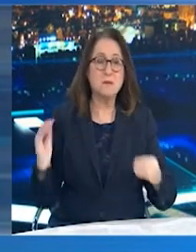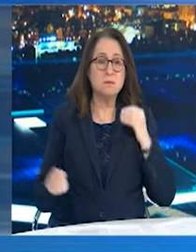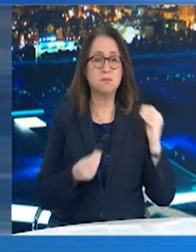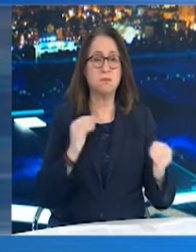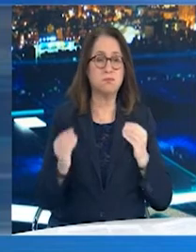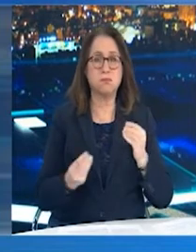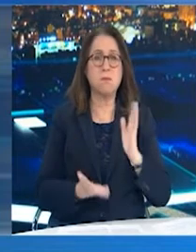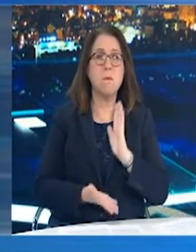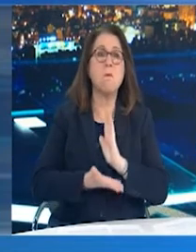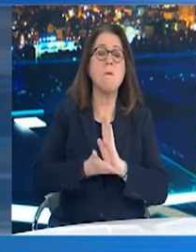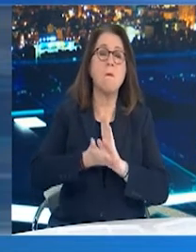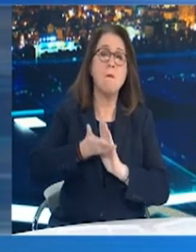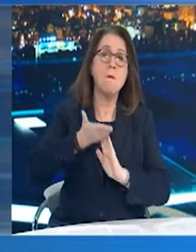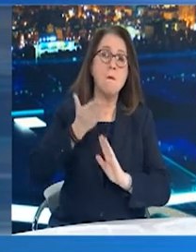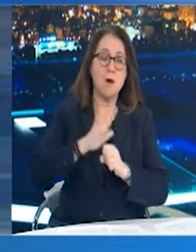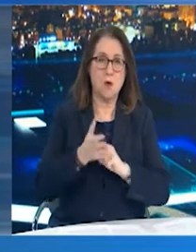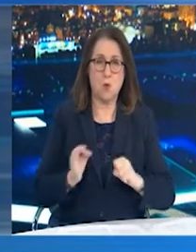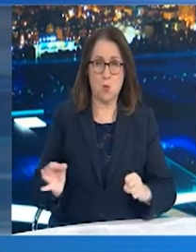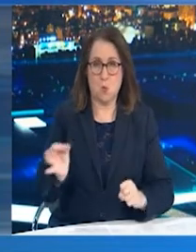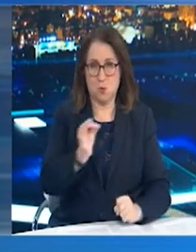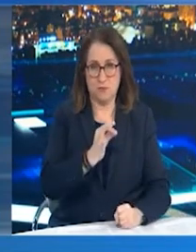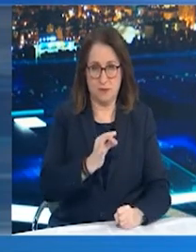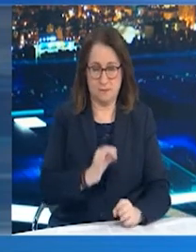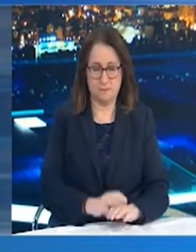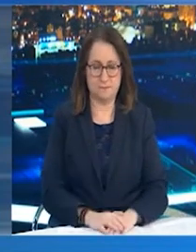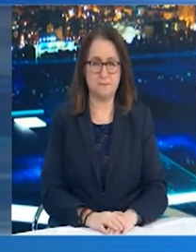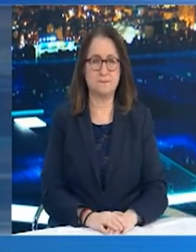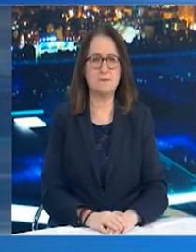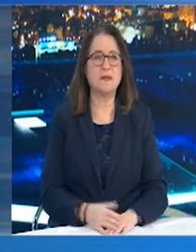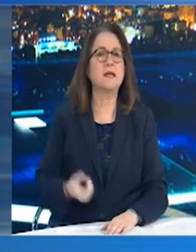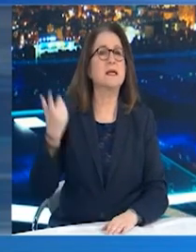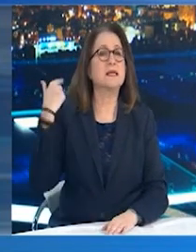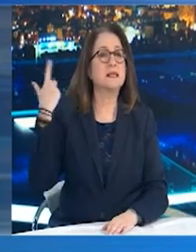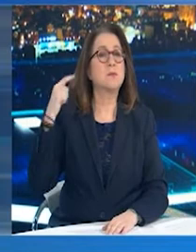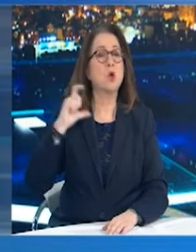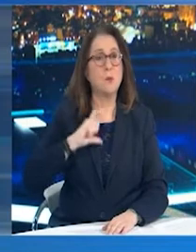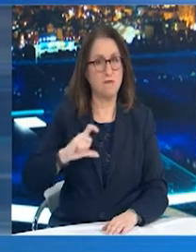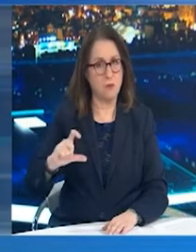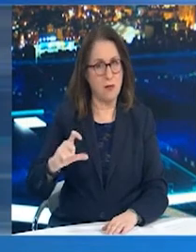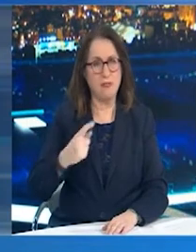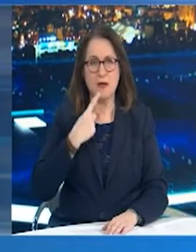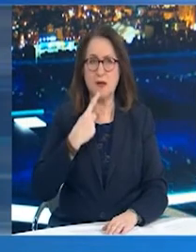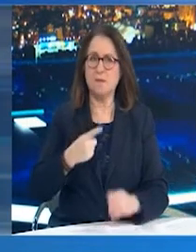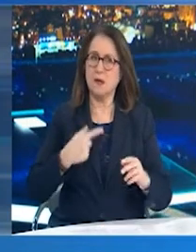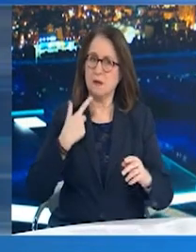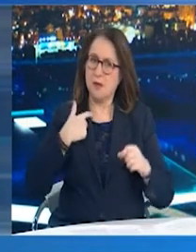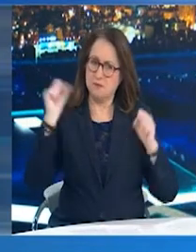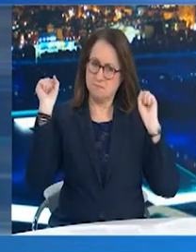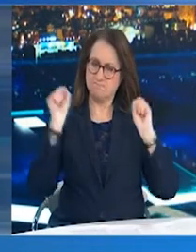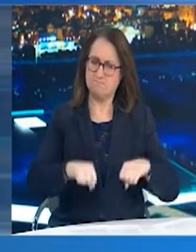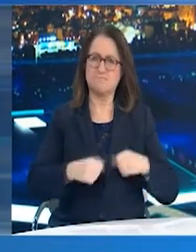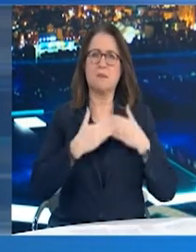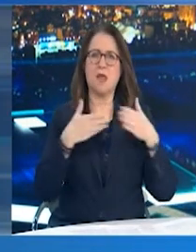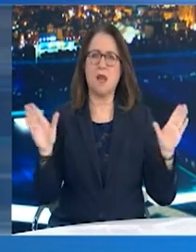αύξηση των κρουσμάτων. Επικυρώσαμε την απόφαση της προηγούμενης εβδομάδας σχετικά με τη λειτουργία της δευτεροβάθμιας εκπαίδευσης και